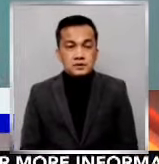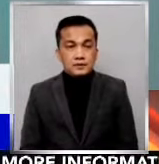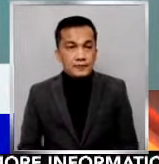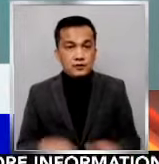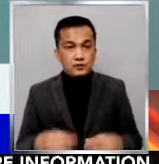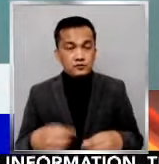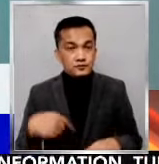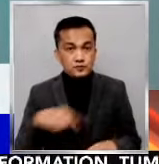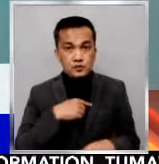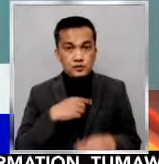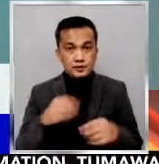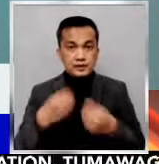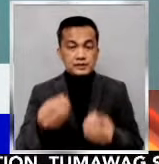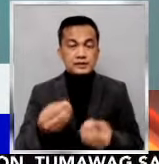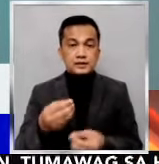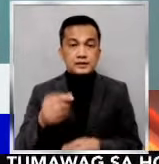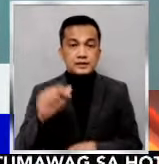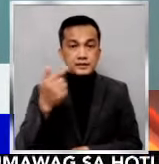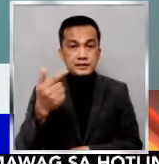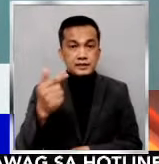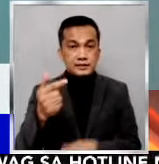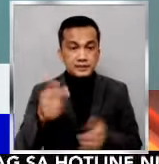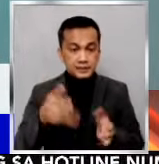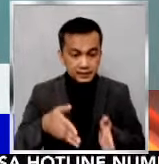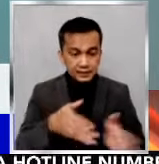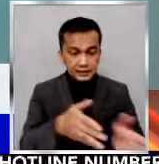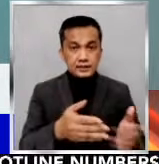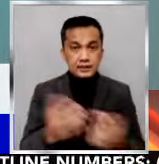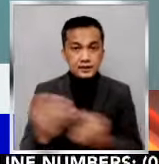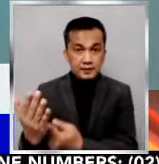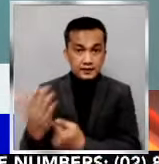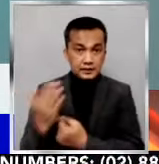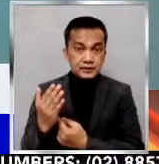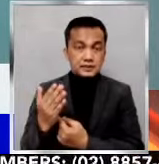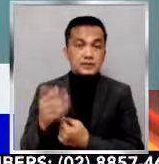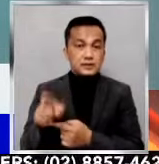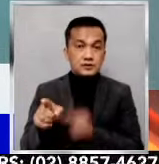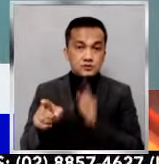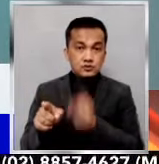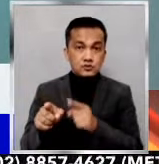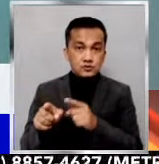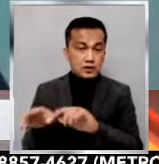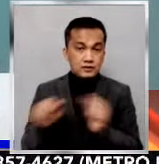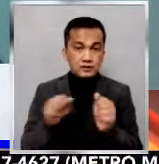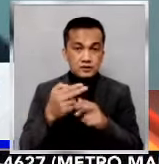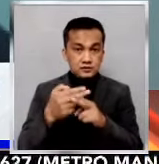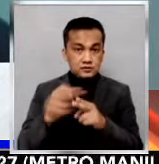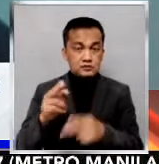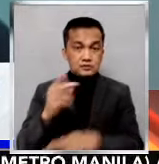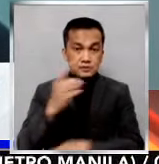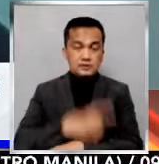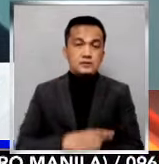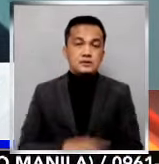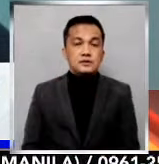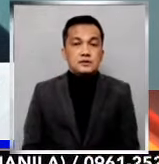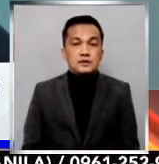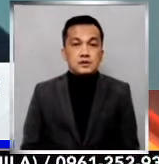na ipakita lang po nila na talagang aalis na sila in a few days. Iwasan po sana natin